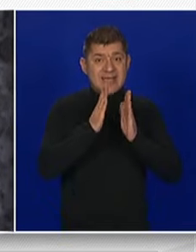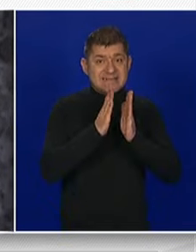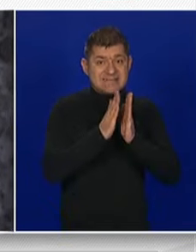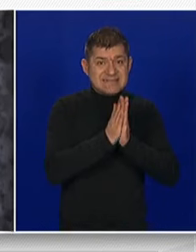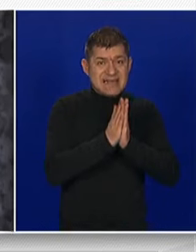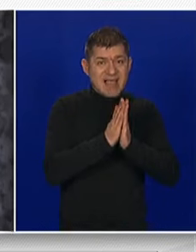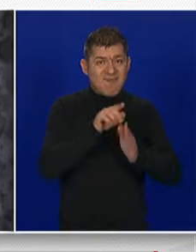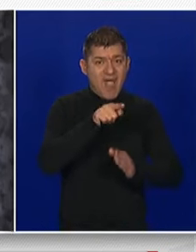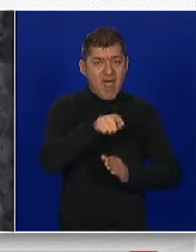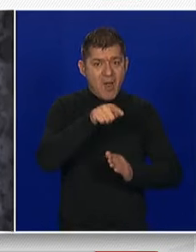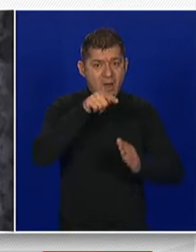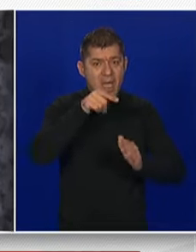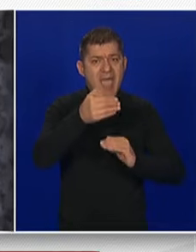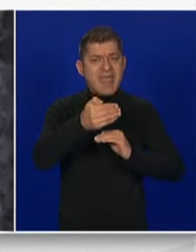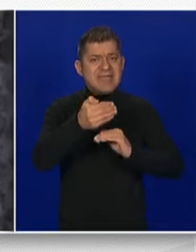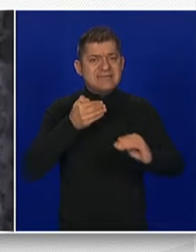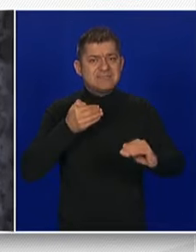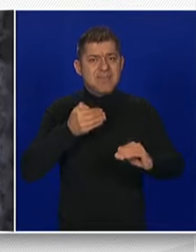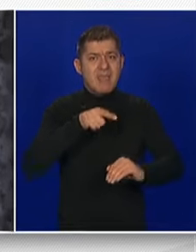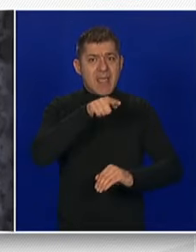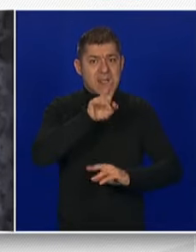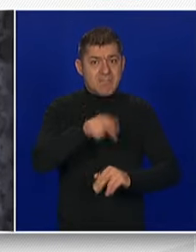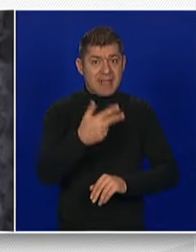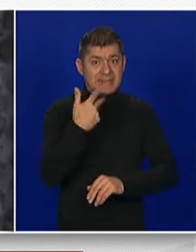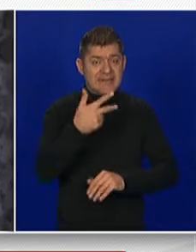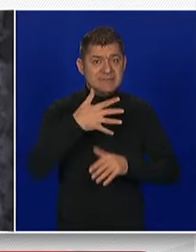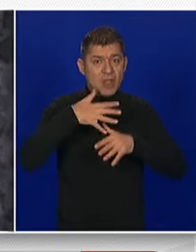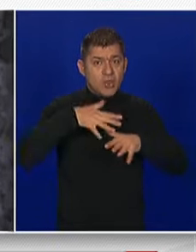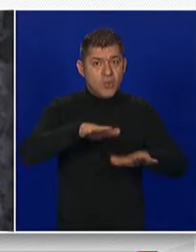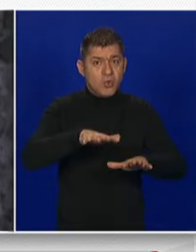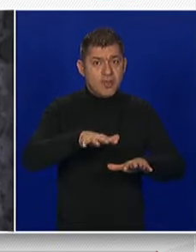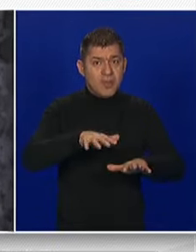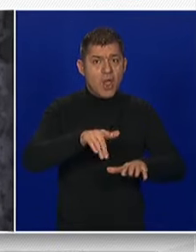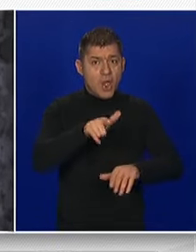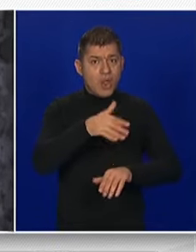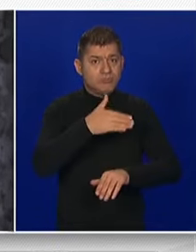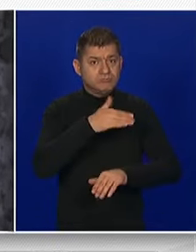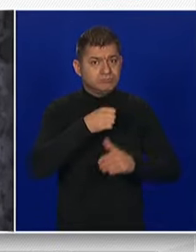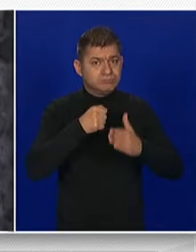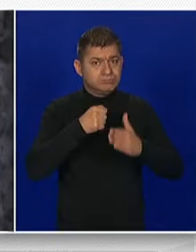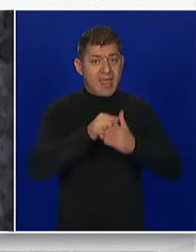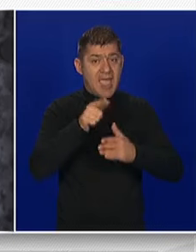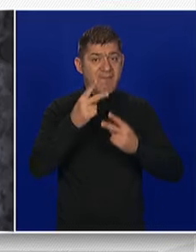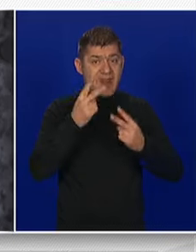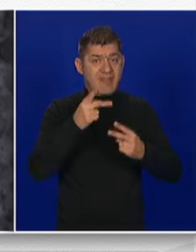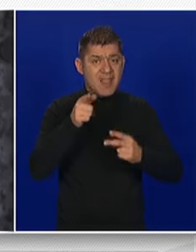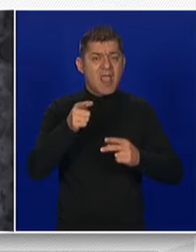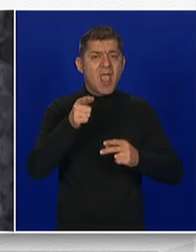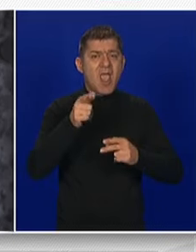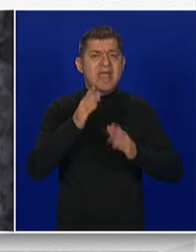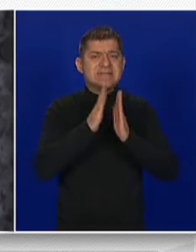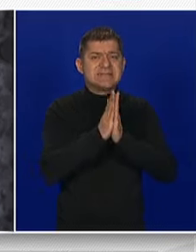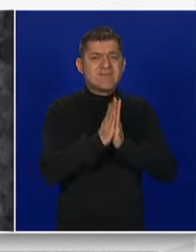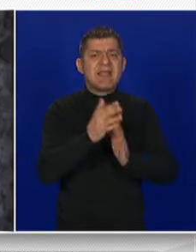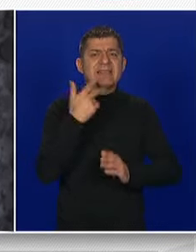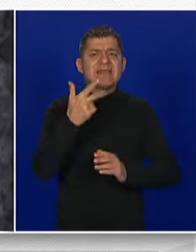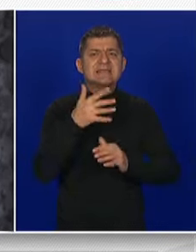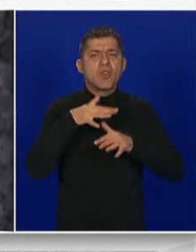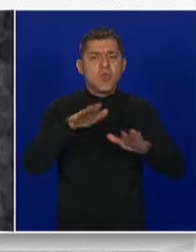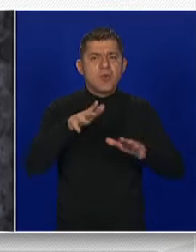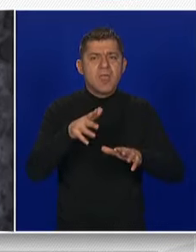ili nije? Evo, samo molim vas, dakle, jer tu su se pojavile neke nejasnoće. Dakle, vrijedi li ispred crkve ograničenje okupljanja od 30 ljudi,